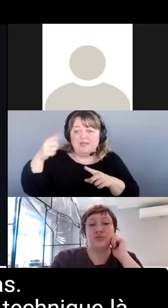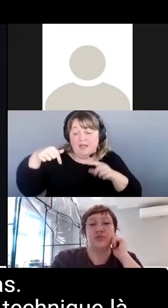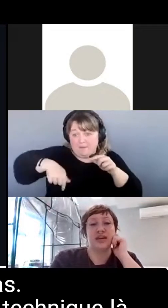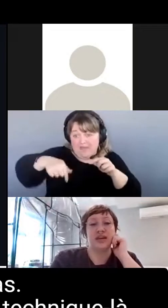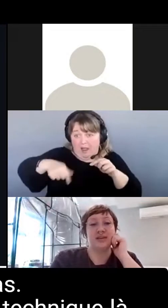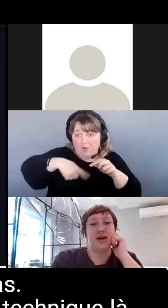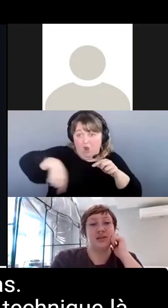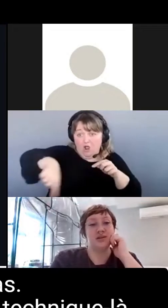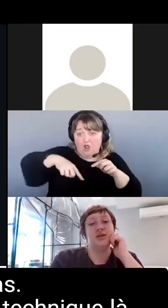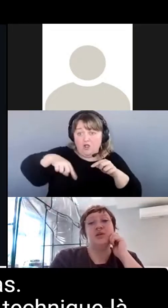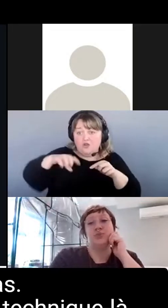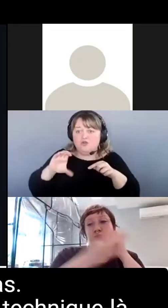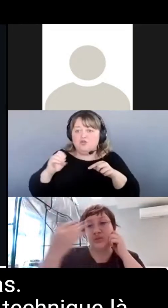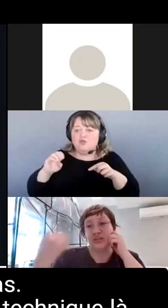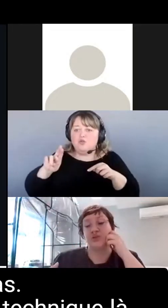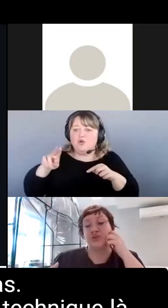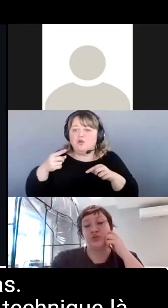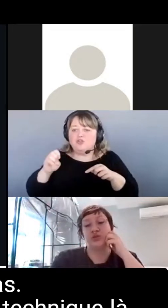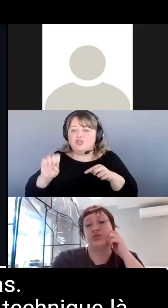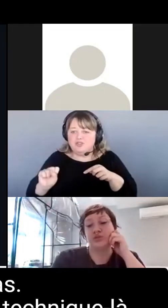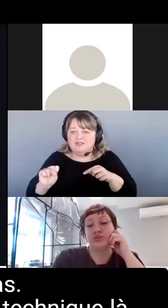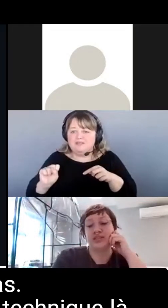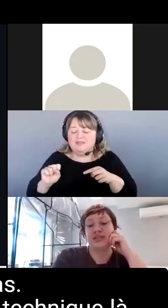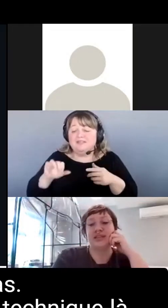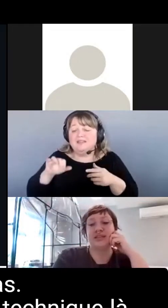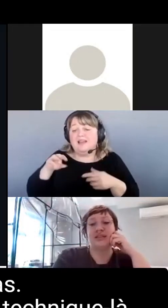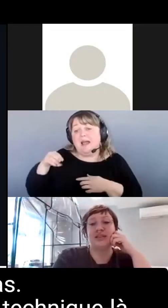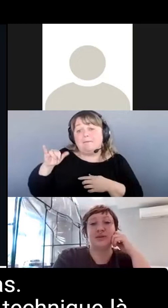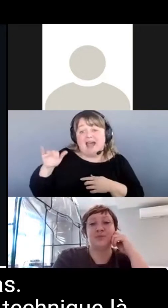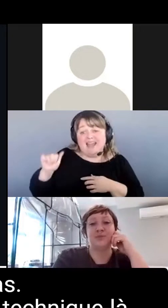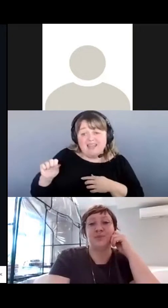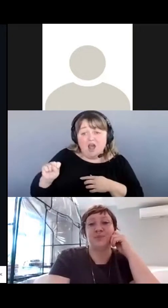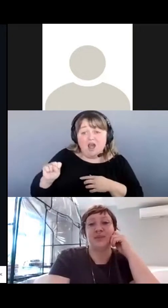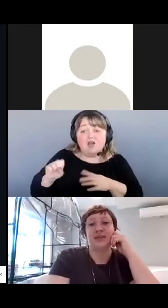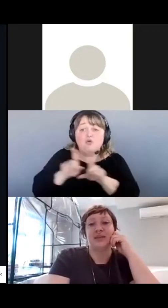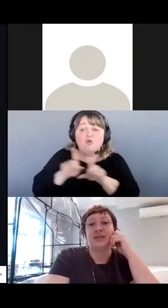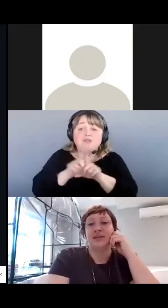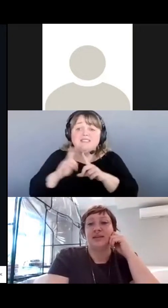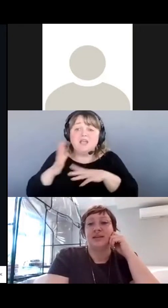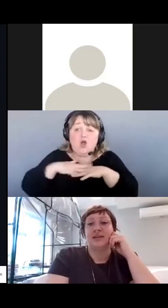ça nous vient des Mayas. Puis les Autochtones aussi utilisaient cette technique-là.